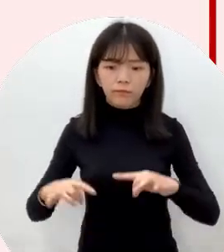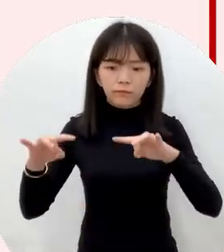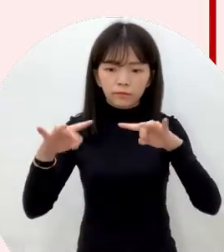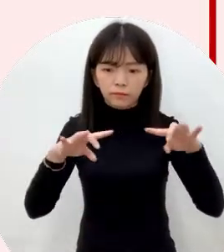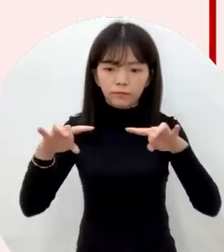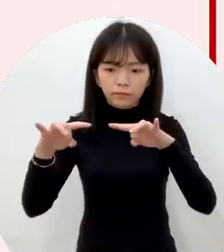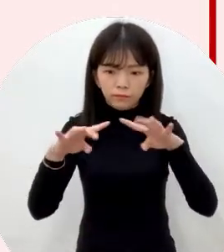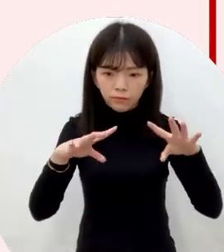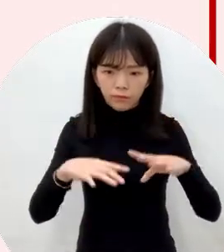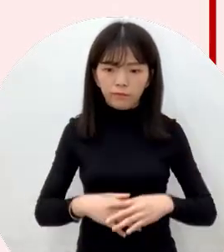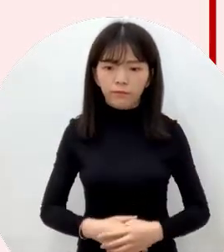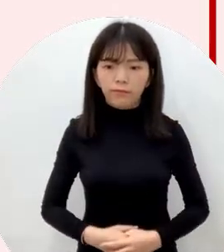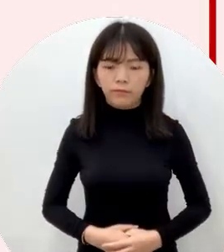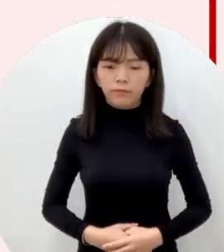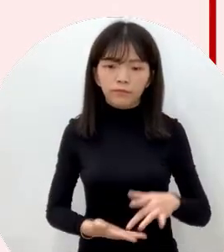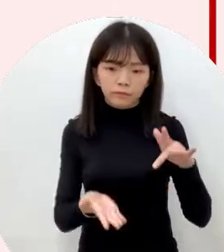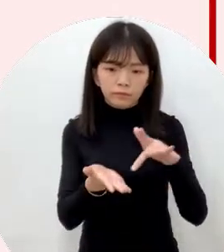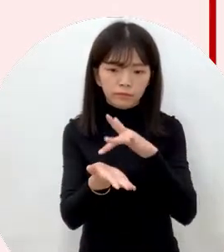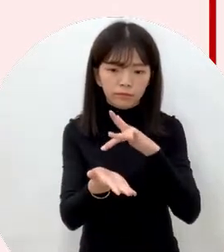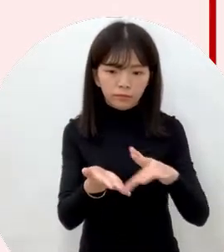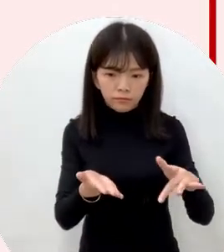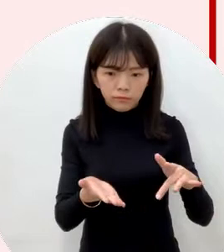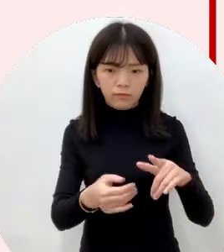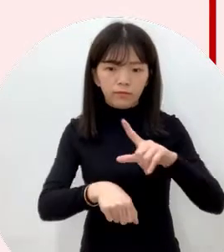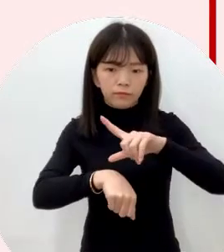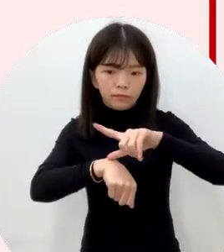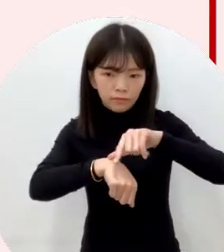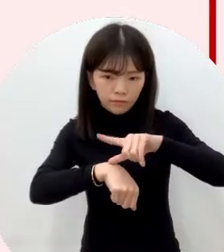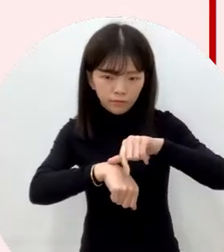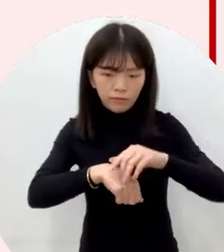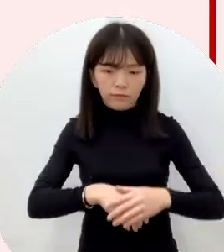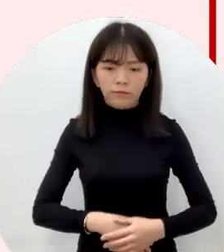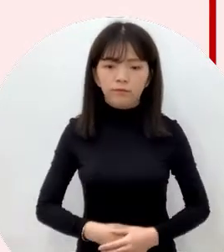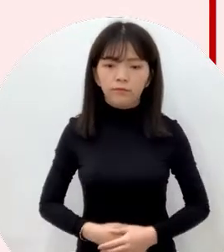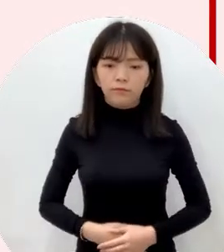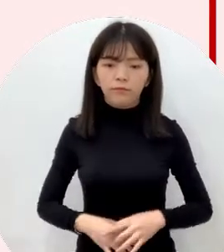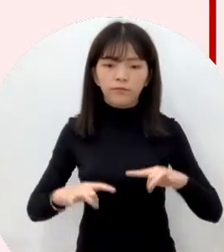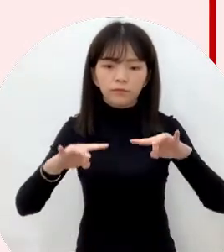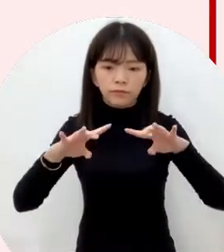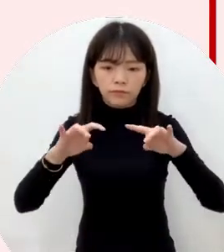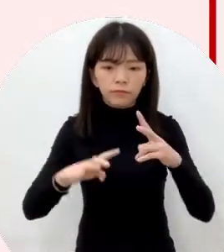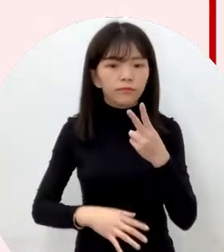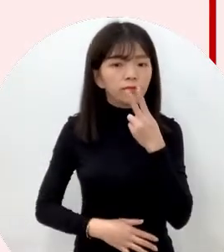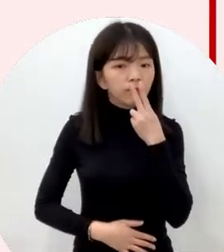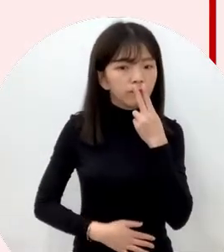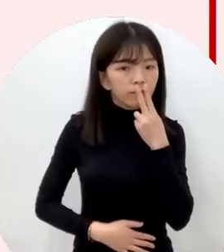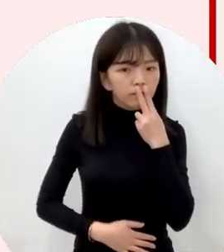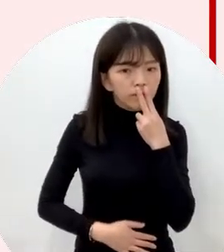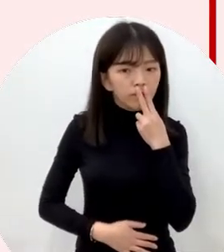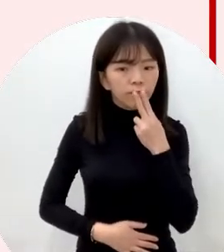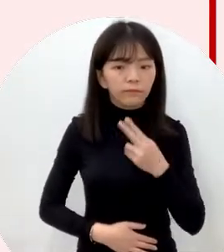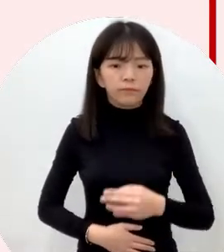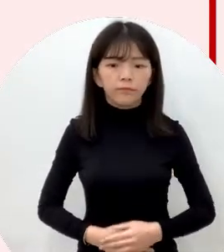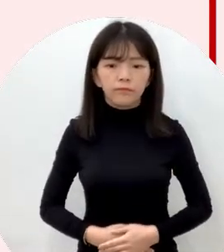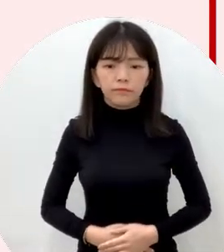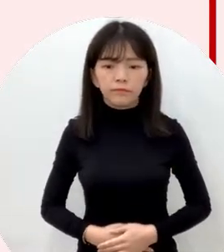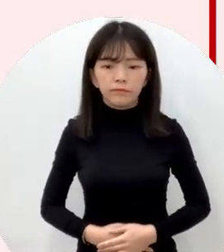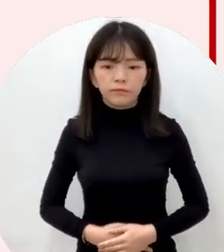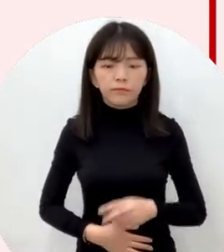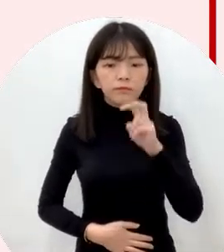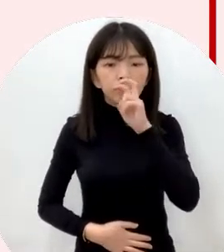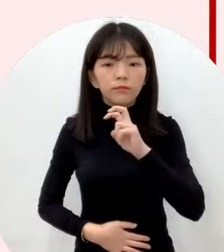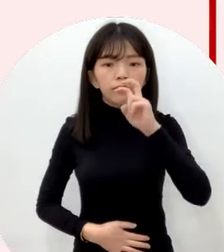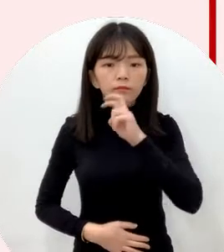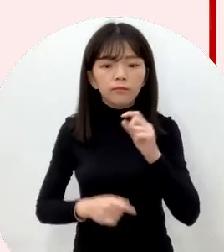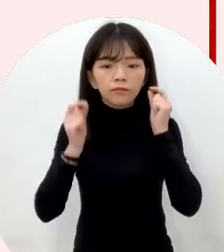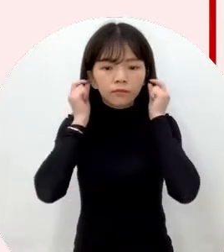플레이어, 블루투스 등 통신 결제 기능 또는 LCD, LED 등 전자식 화면 표시기가 있는 시계,